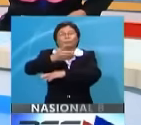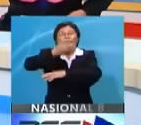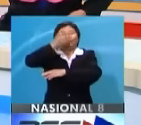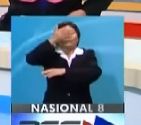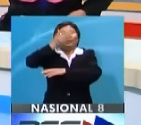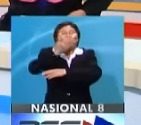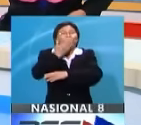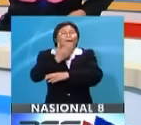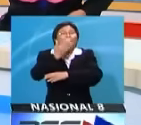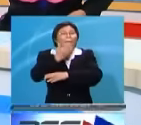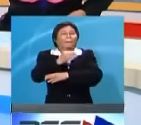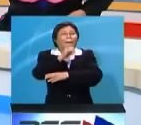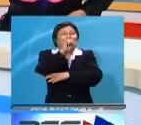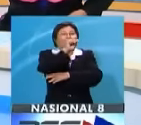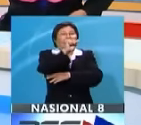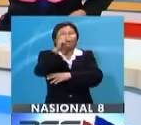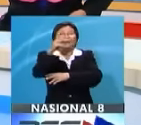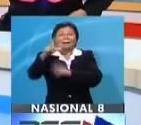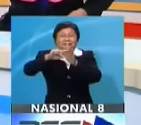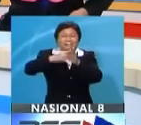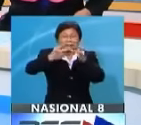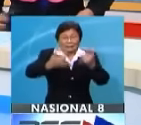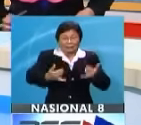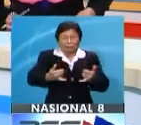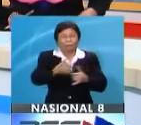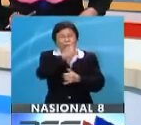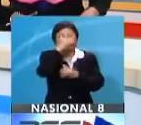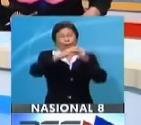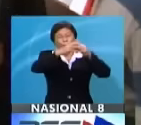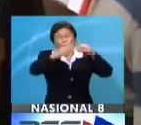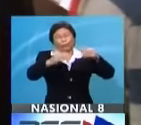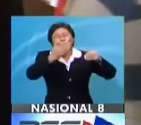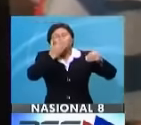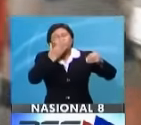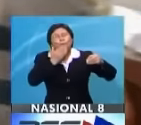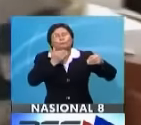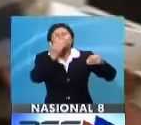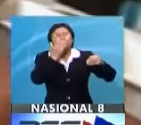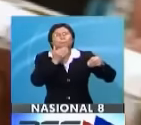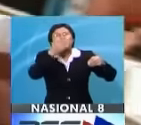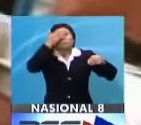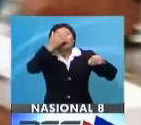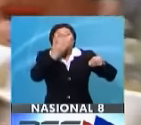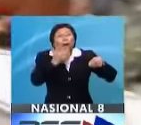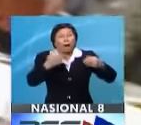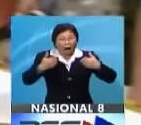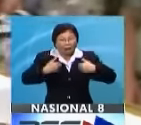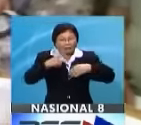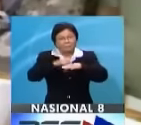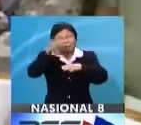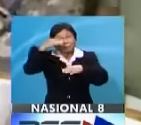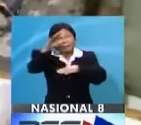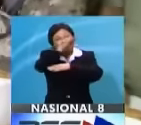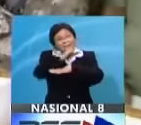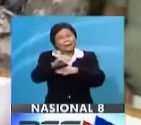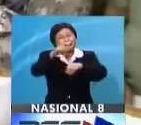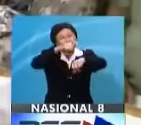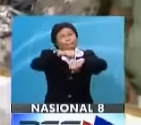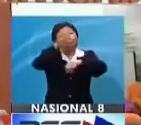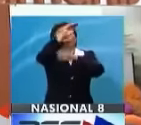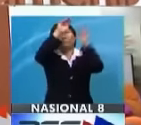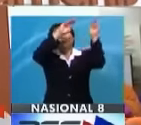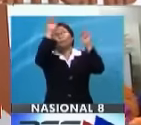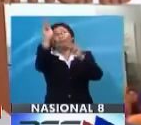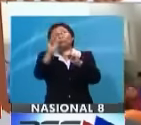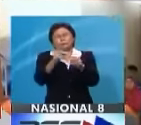at KL bermula hari ini. Memandangkan mempelam harum manis ini hanya boleh didapati di negeri Perlis dan musimnya yang